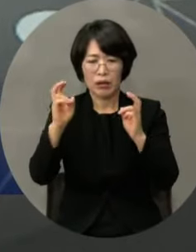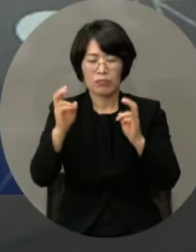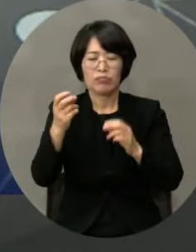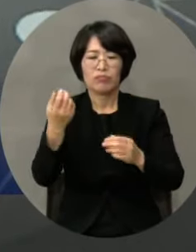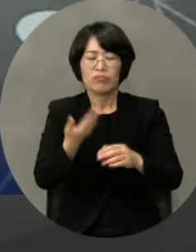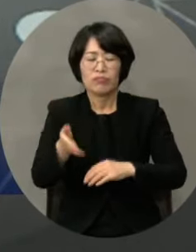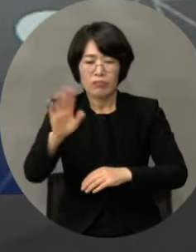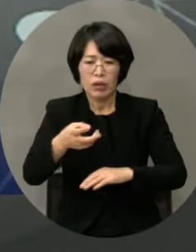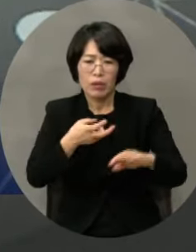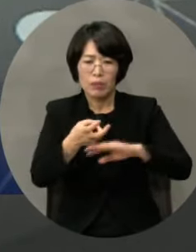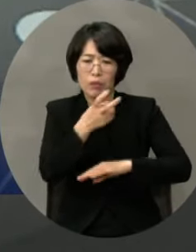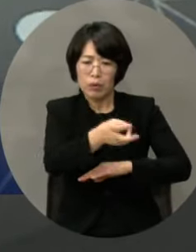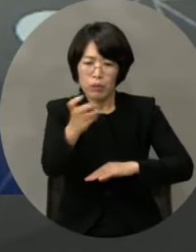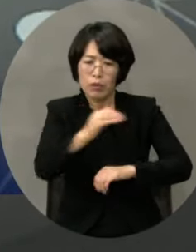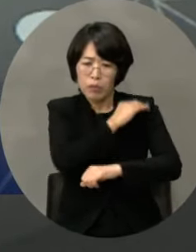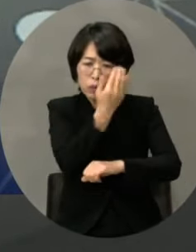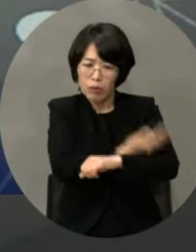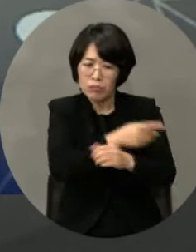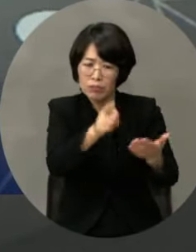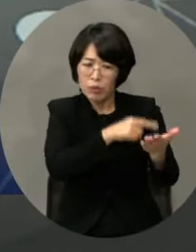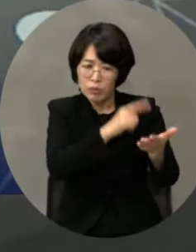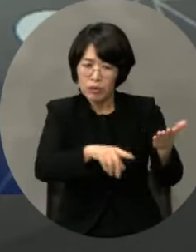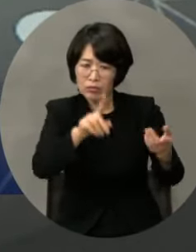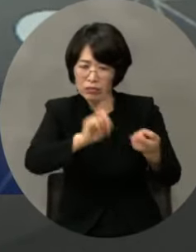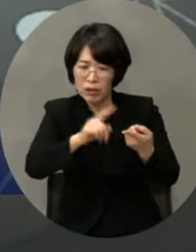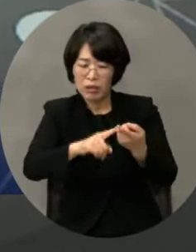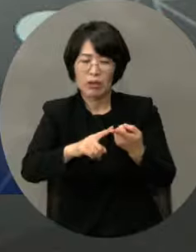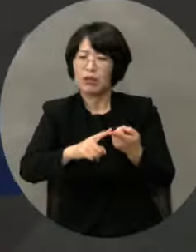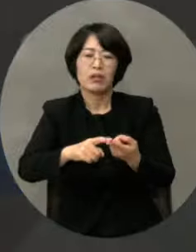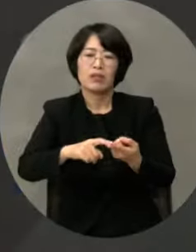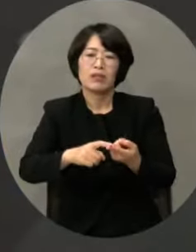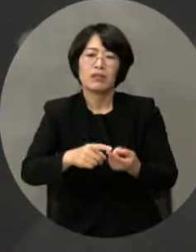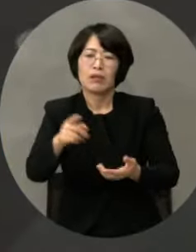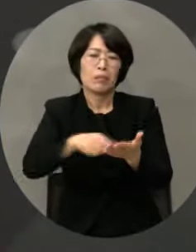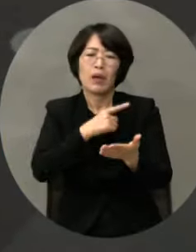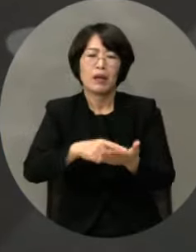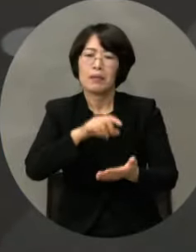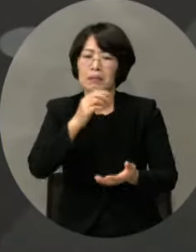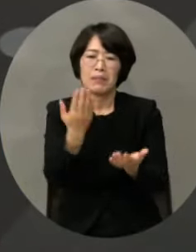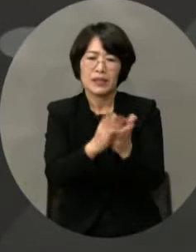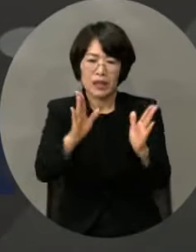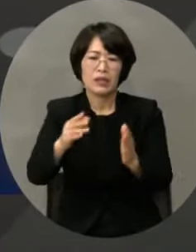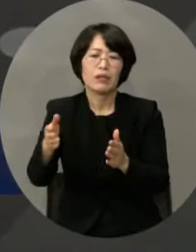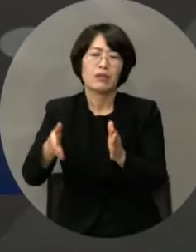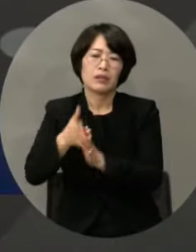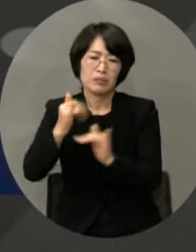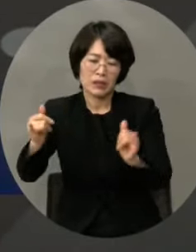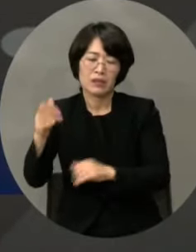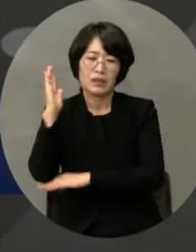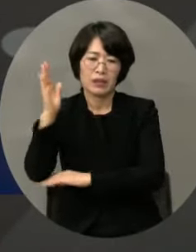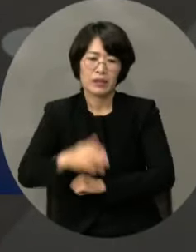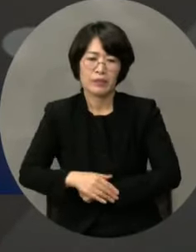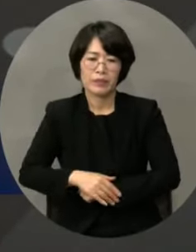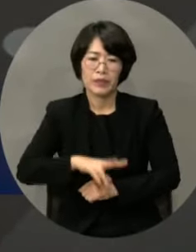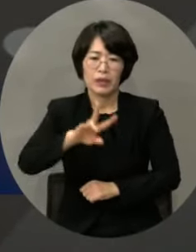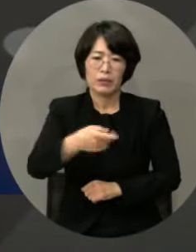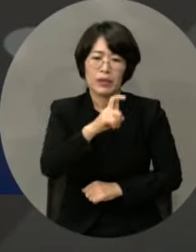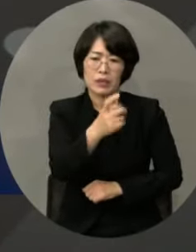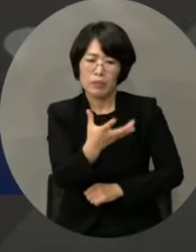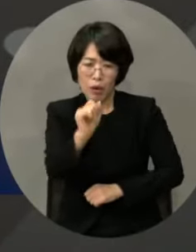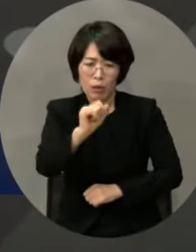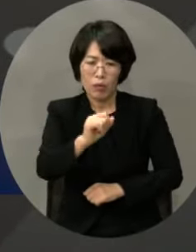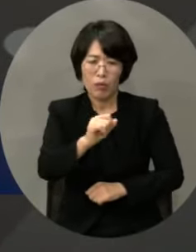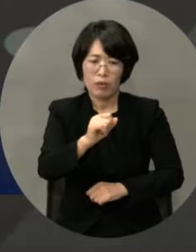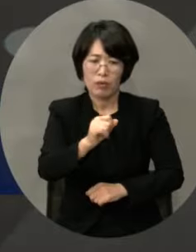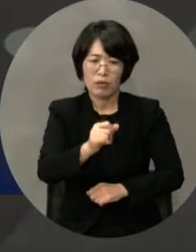대한 보상 문제는 하지 않는 것이 합당하다는 것이 시민들의 의견이었습니다. 버스 노선권 210억, 돈이 없으니까 기체를 발행을